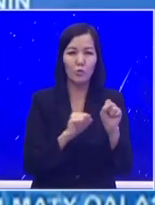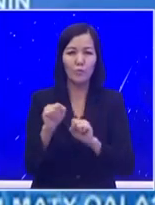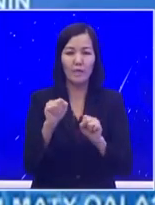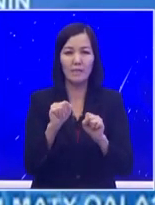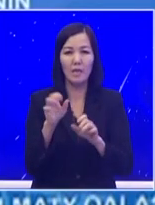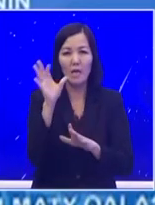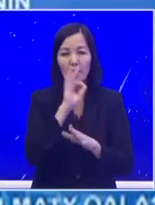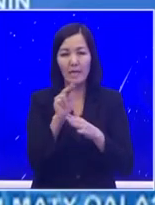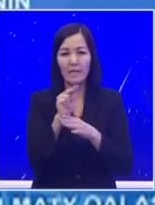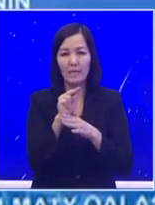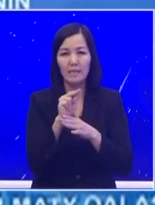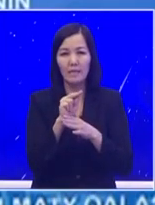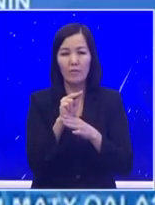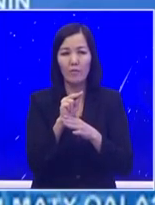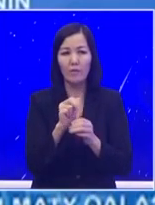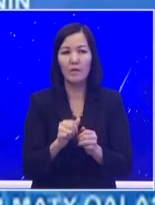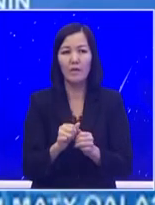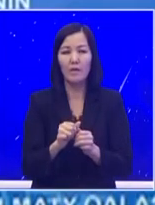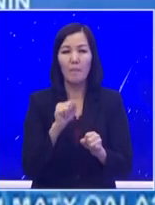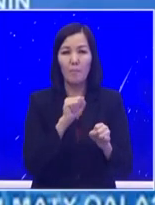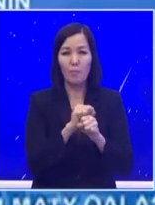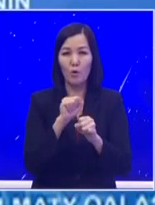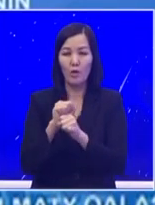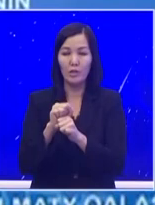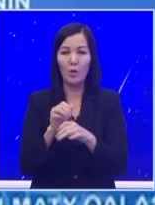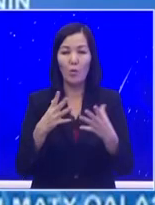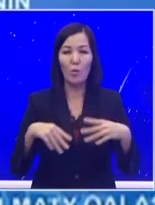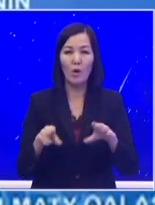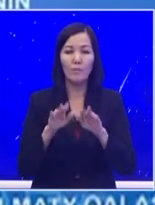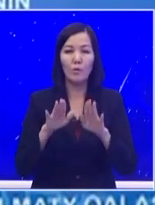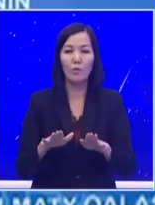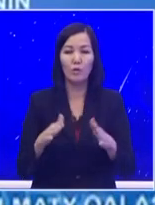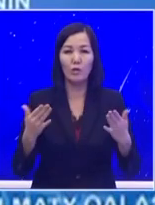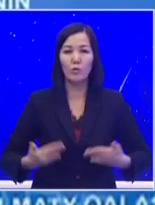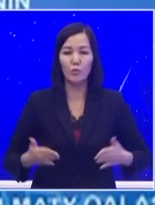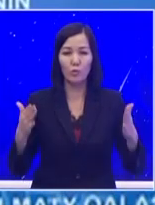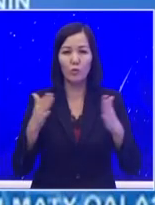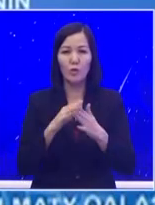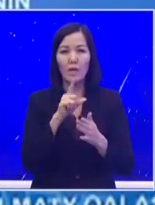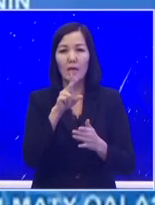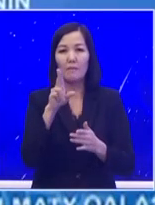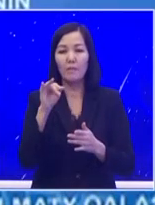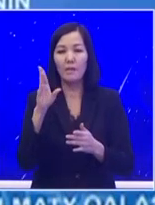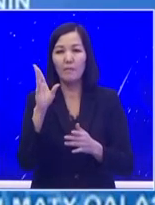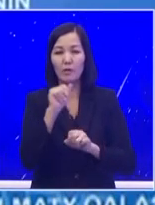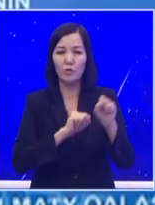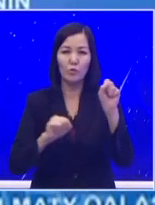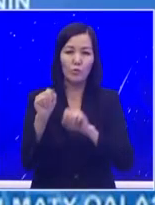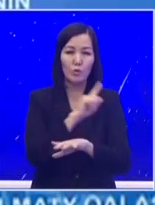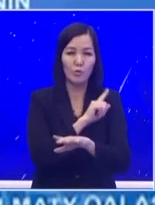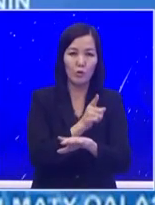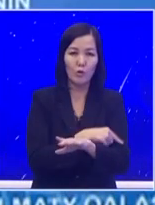арқылы жұқтыру органдарын бұғаттау. Қоғамдық орындарда, тұрғын үйлерде санитарлық эпидемиологиялық дезинфекцияны